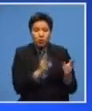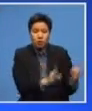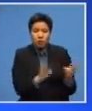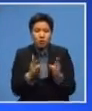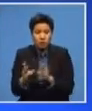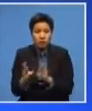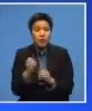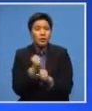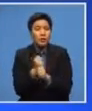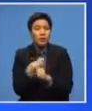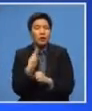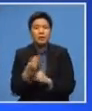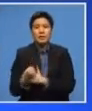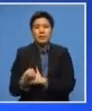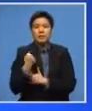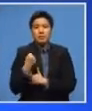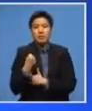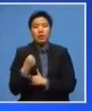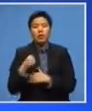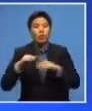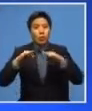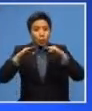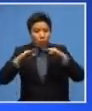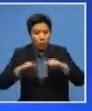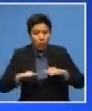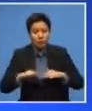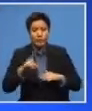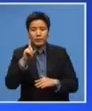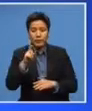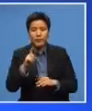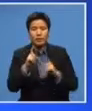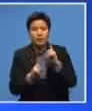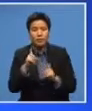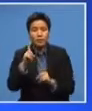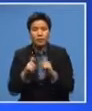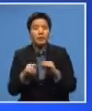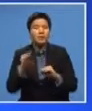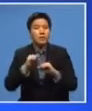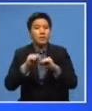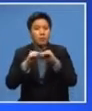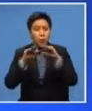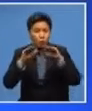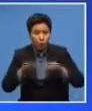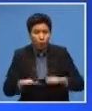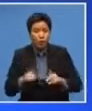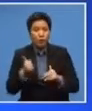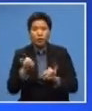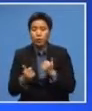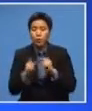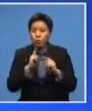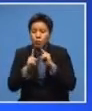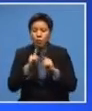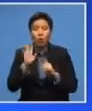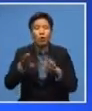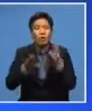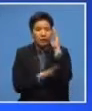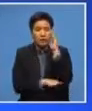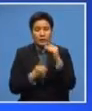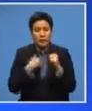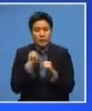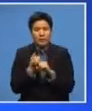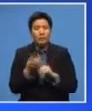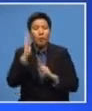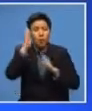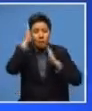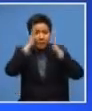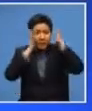ยุทธวิธีให้มันเข้มแข็งมันก็จะลดการสูญเสียลงไปได้มากนะครับในทุกพื้นที่เรื่องการพูดคุยนั้นก็กำลังประสานเพิ่มเติมกับมาเล